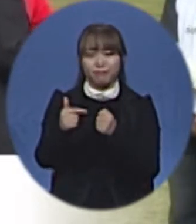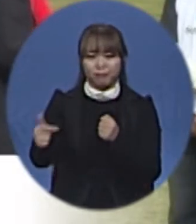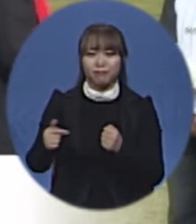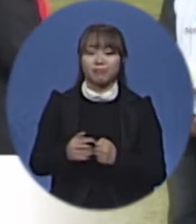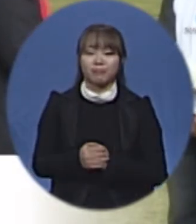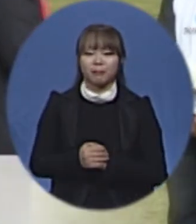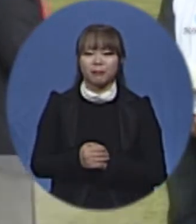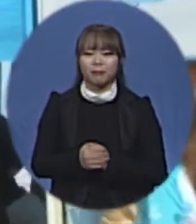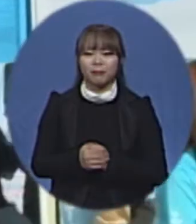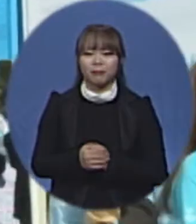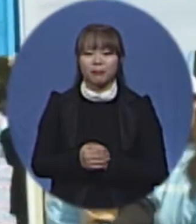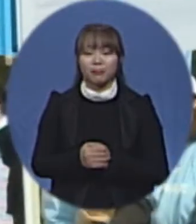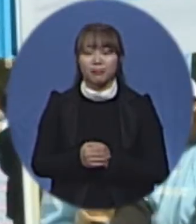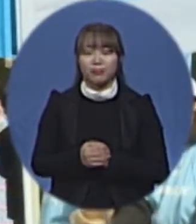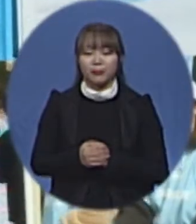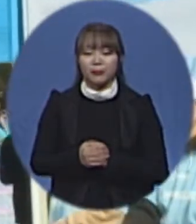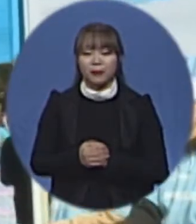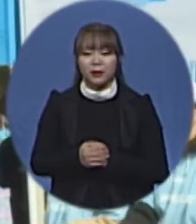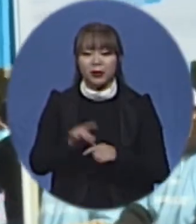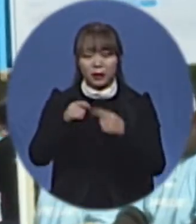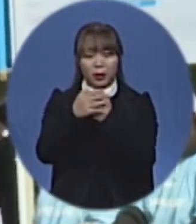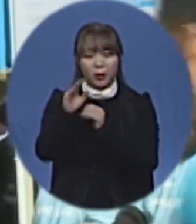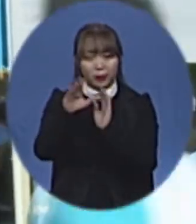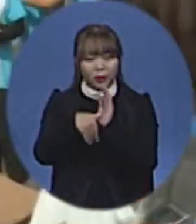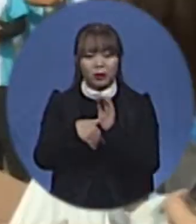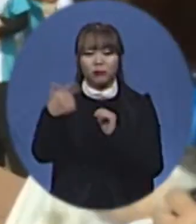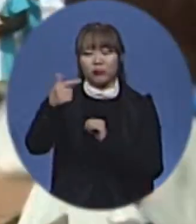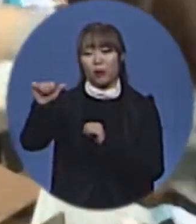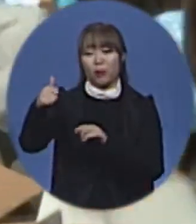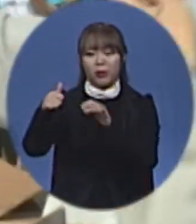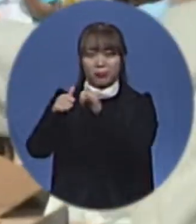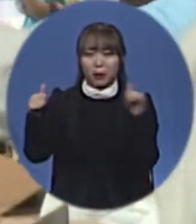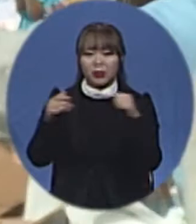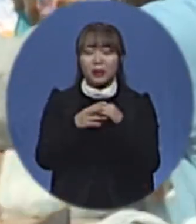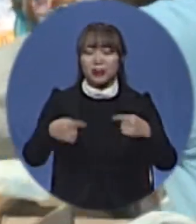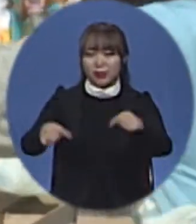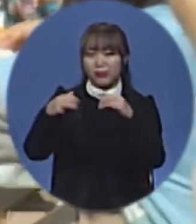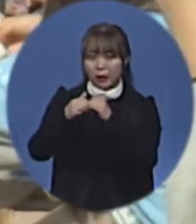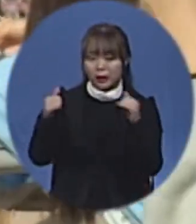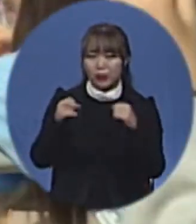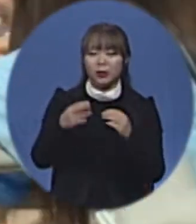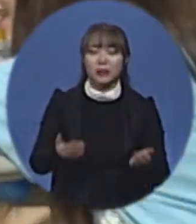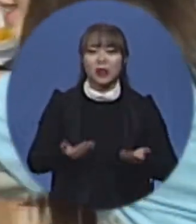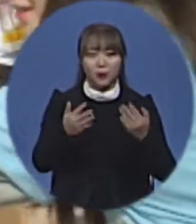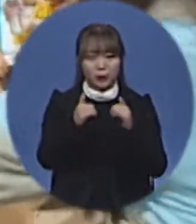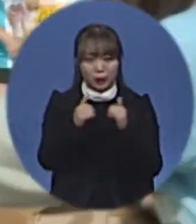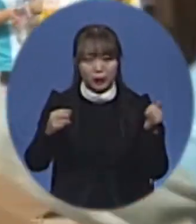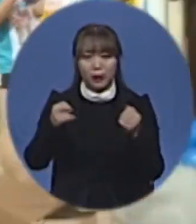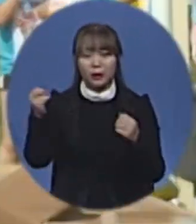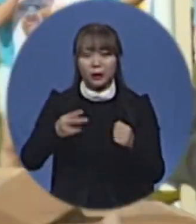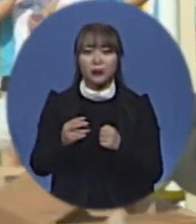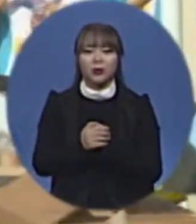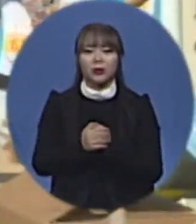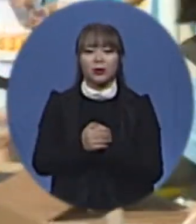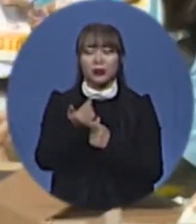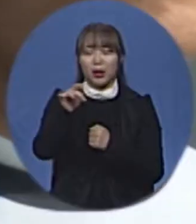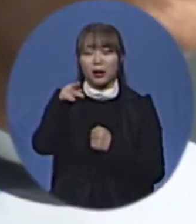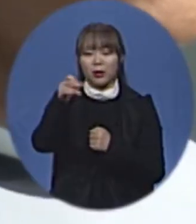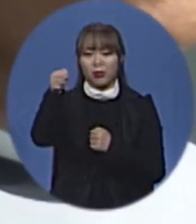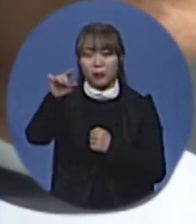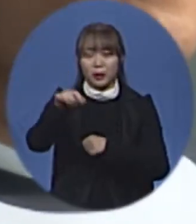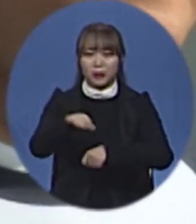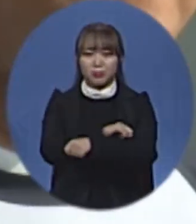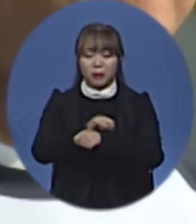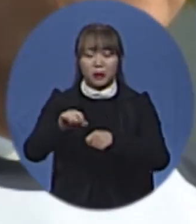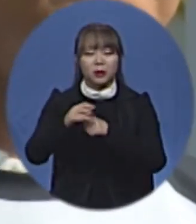큰 의의가 있고. 대회에는 6,500여 명의 참가자 자원봉사자를 비롯해 나경원